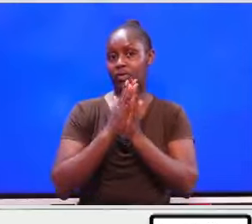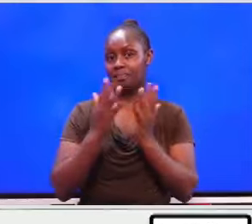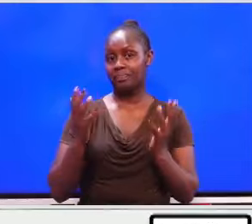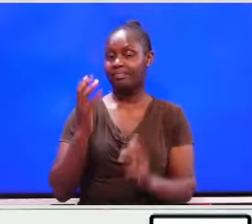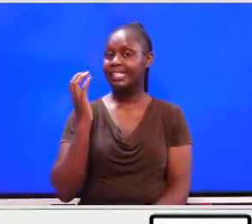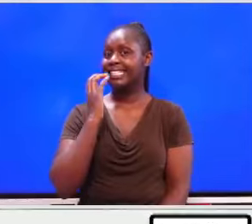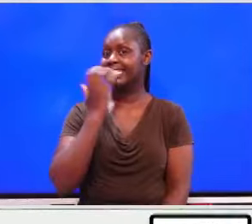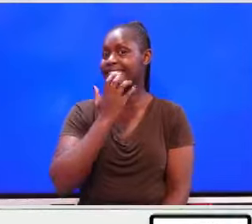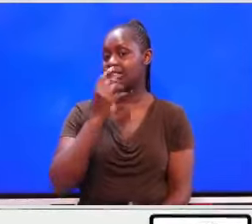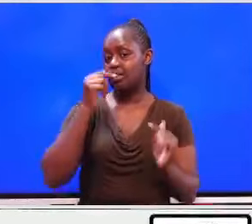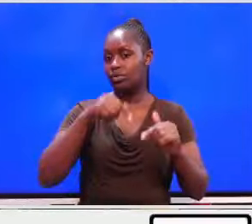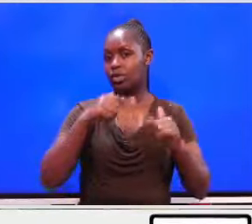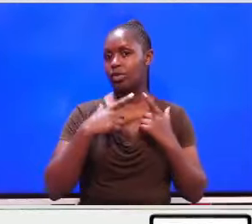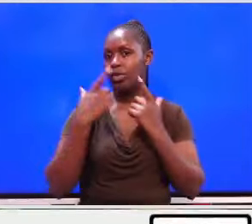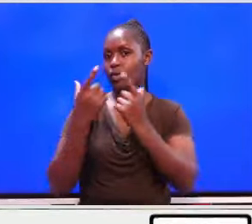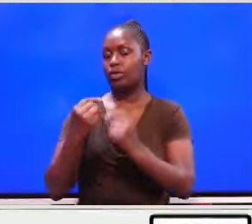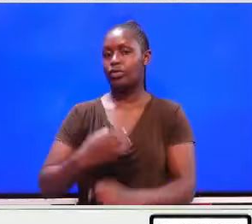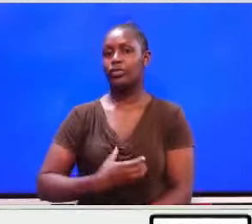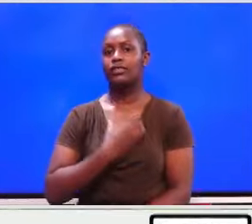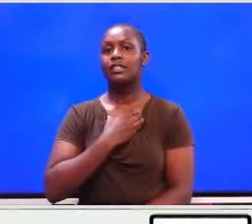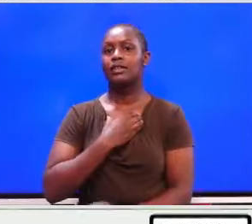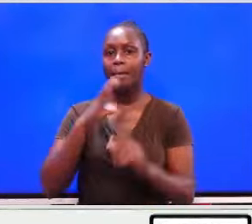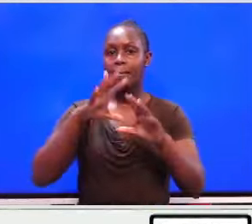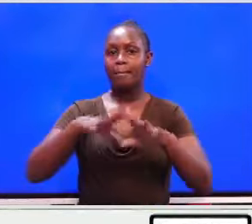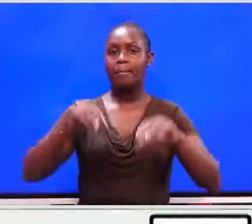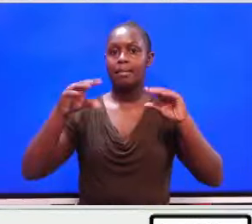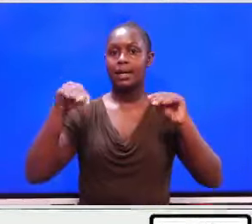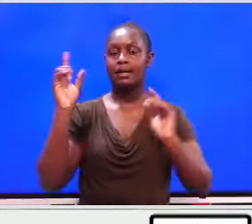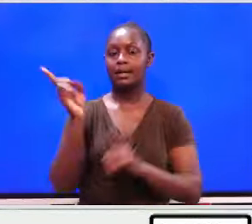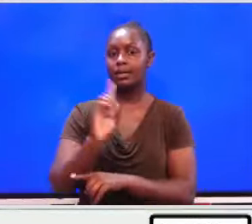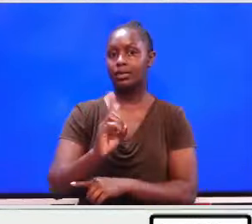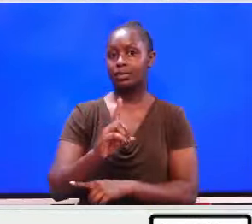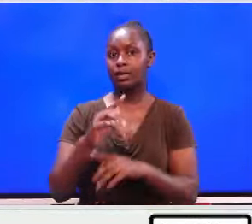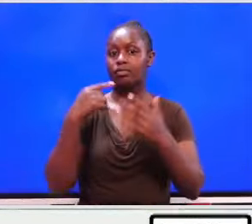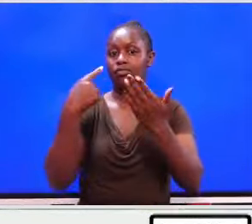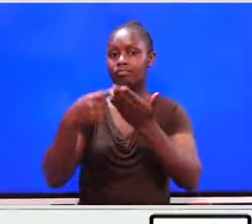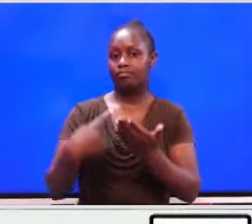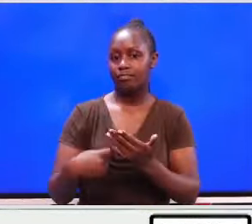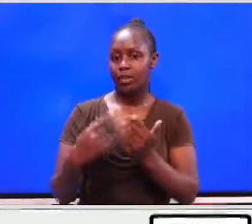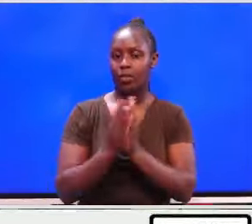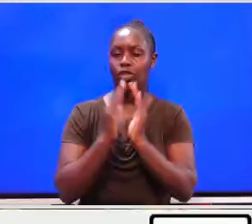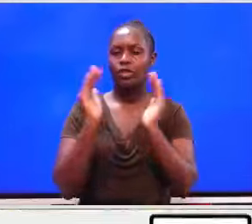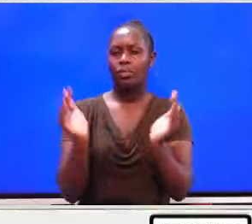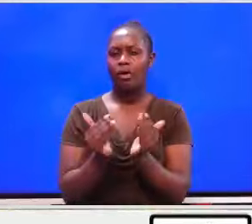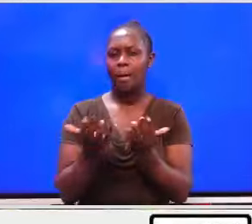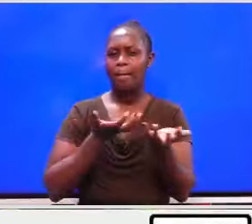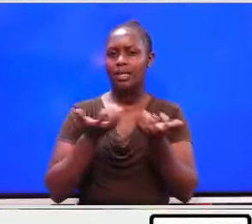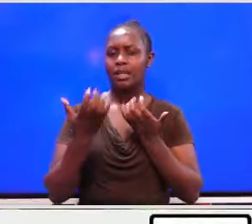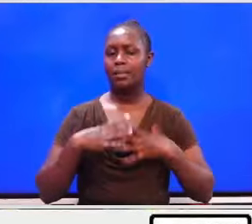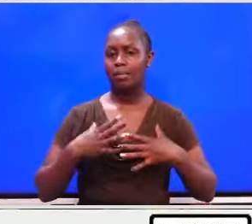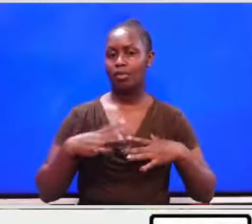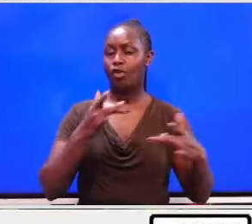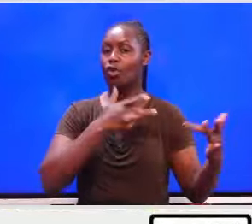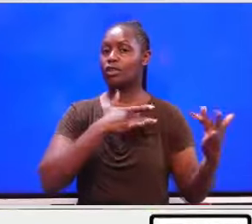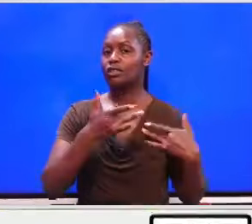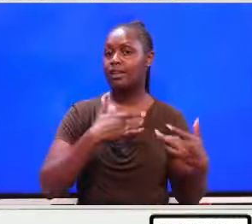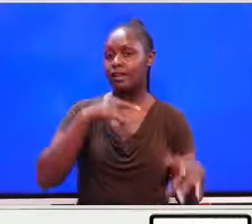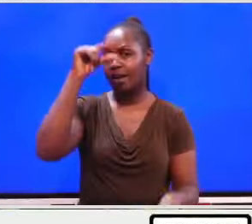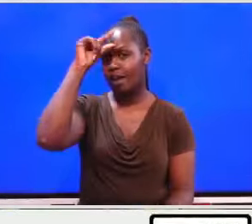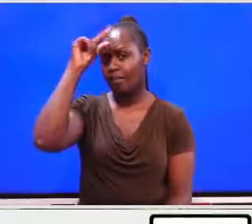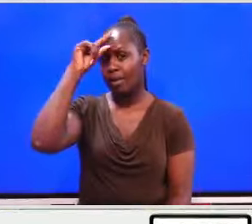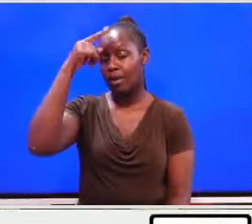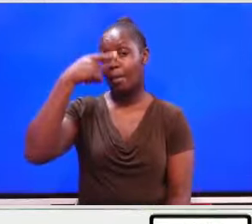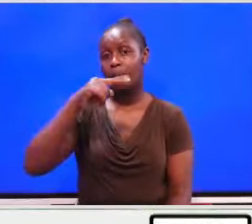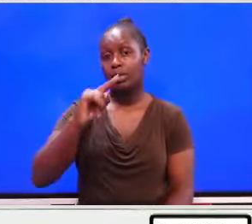Agwa hileo amezuru soko la Marikiti mjini Nairobi kuzungumza na wafanyabiashara wadogo kuhusu sera za serikali na mipango iliyotengwa